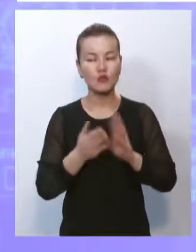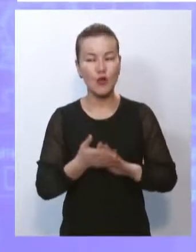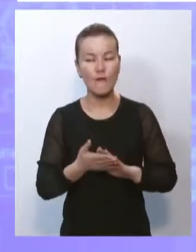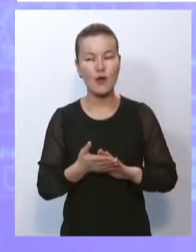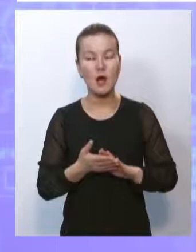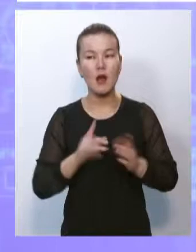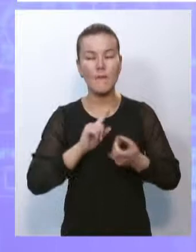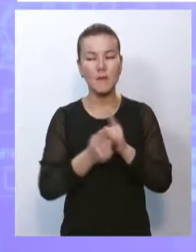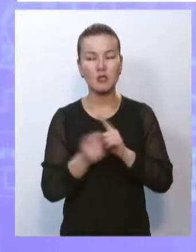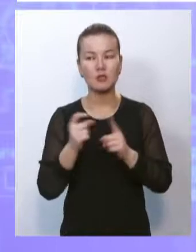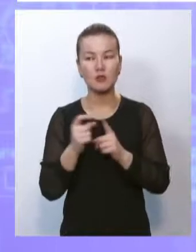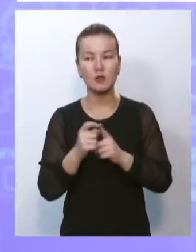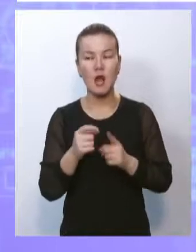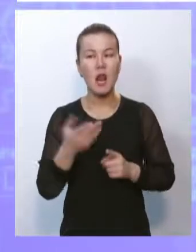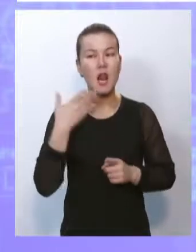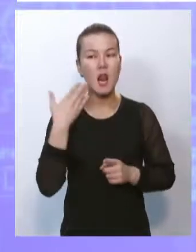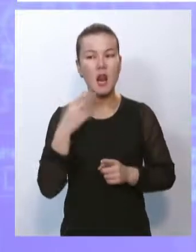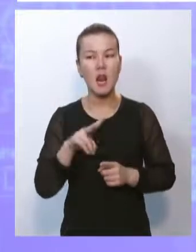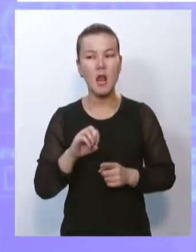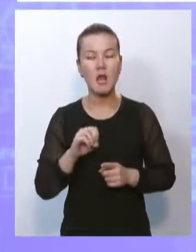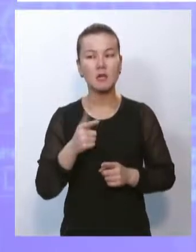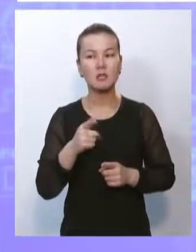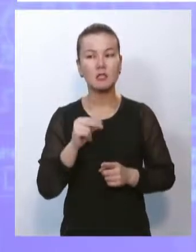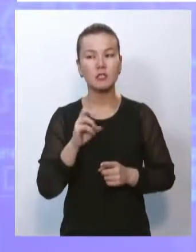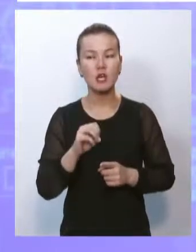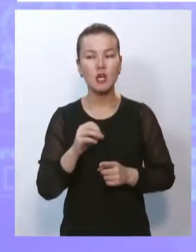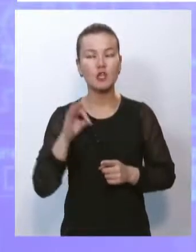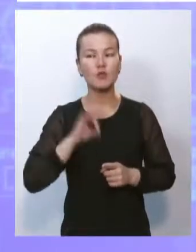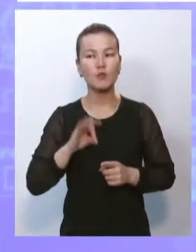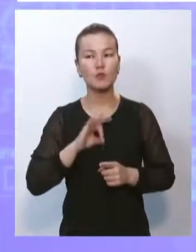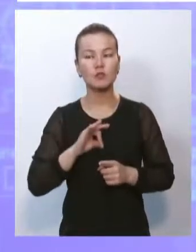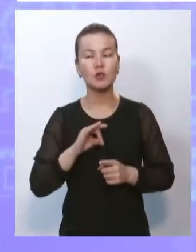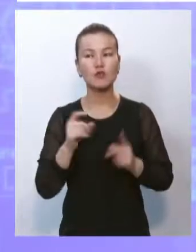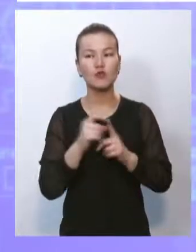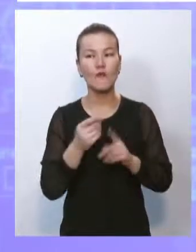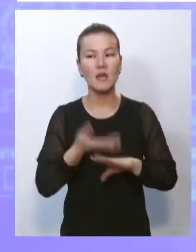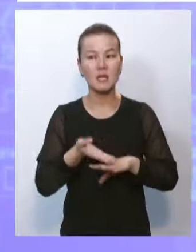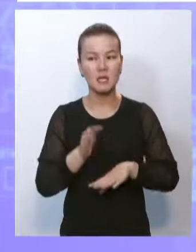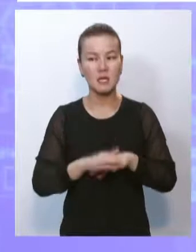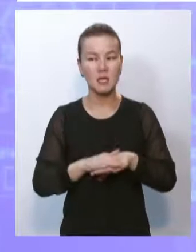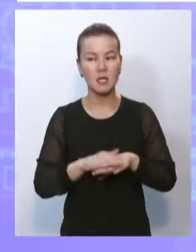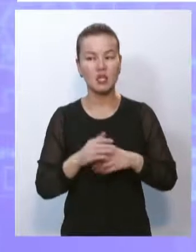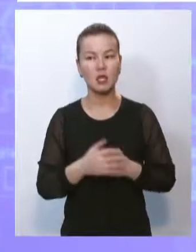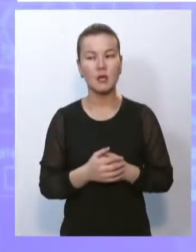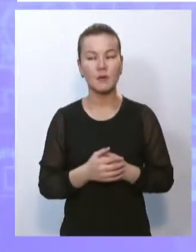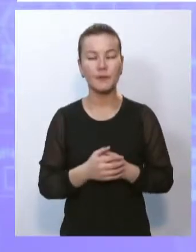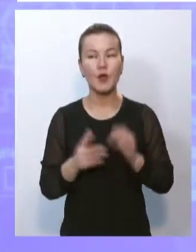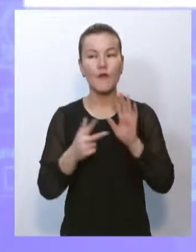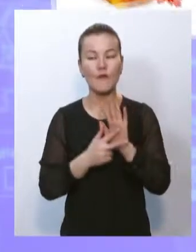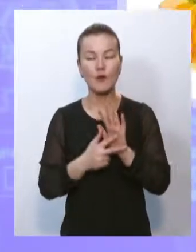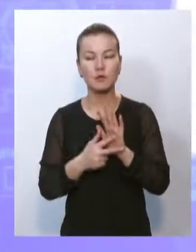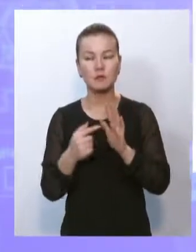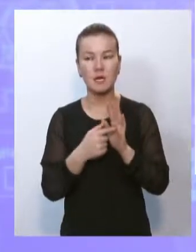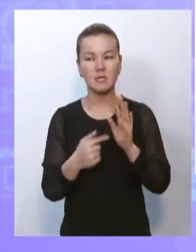вместо слова легче используются слова тяжелее 8